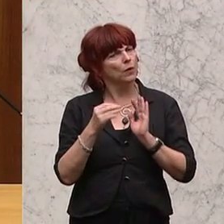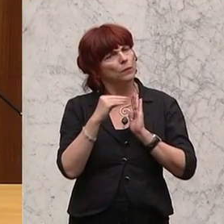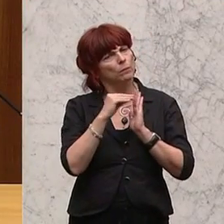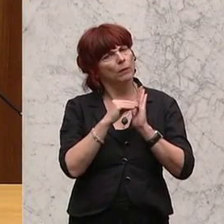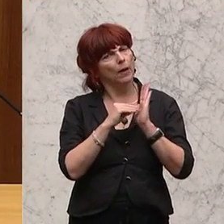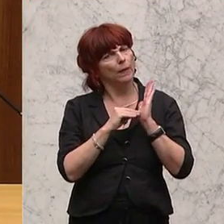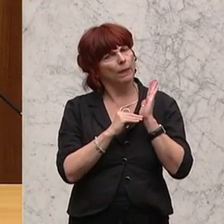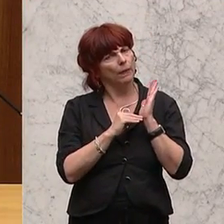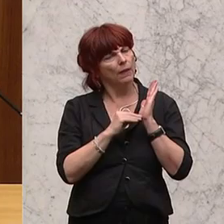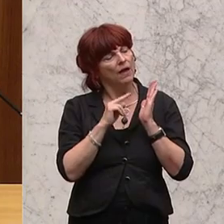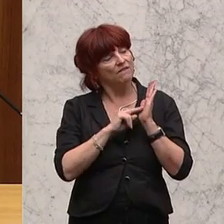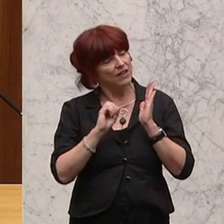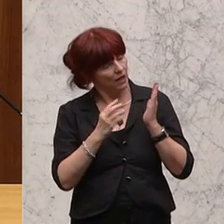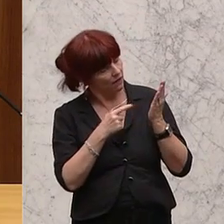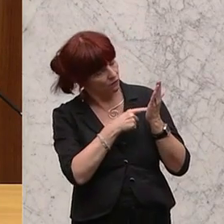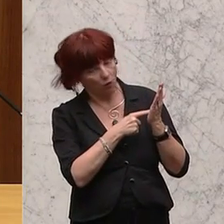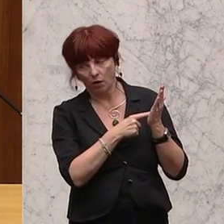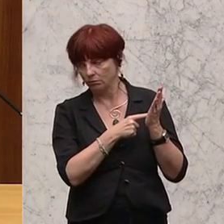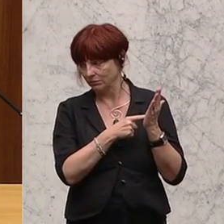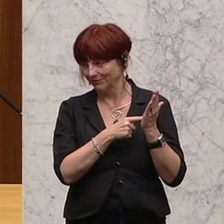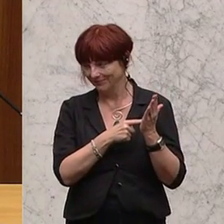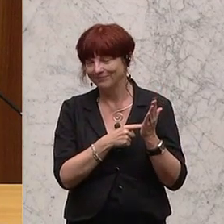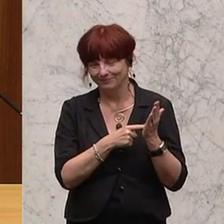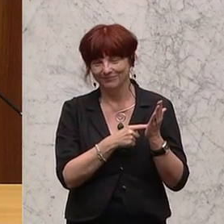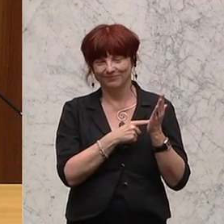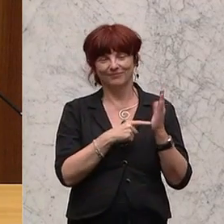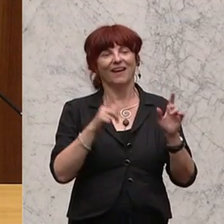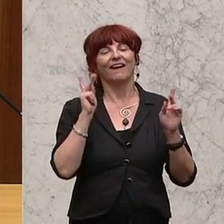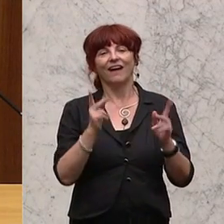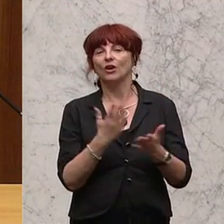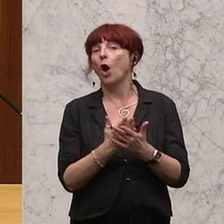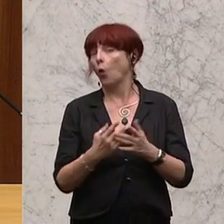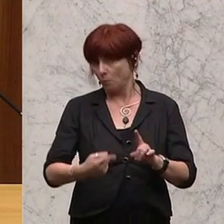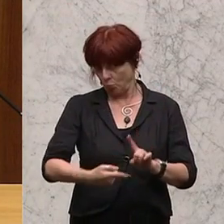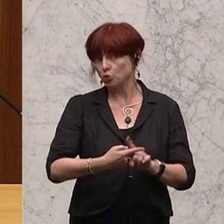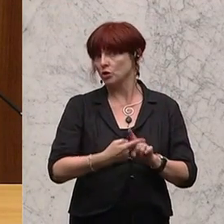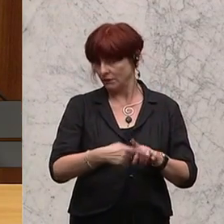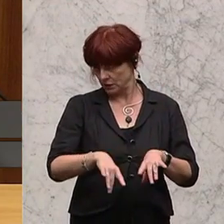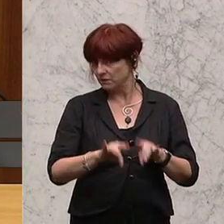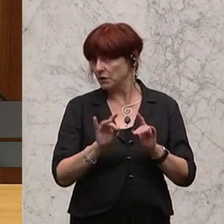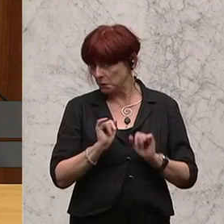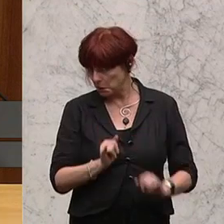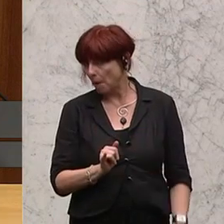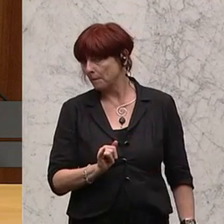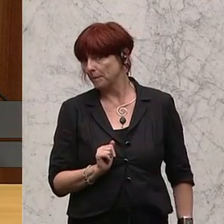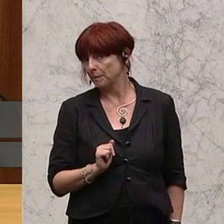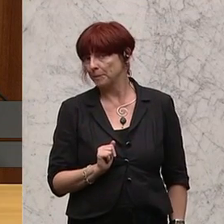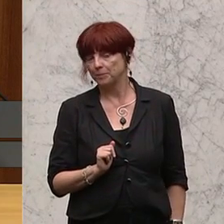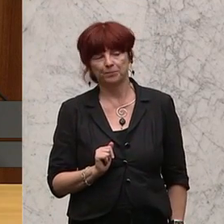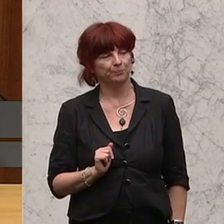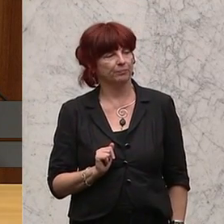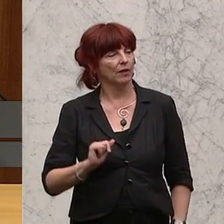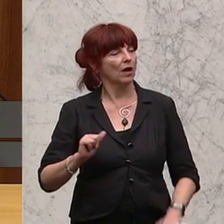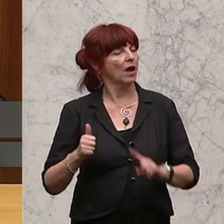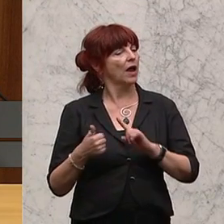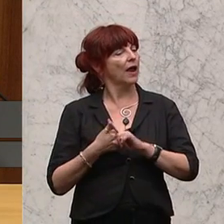genauer anschaut, die Reform, dann kann man selbstverständlich auch Gutes entdecken, keine Frage. Es gibt jetzt erstens endlich einmal